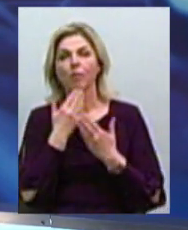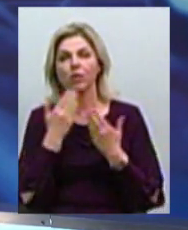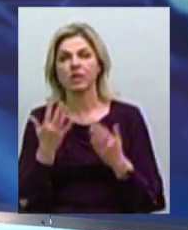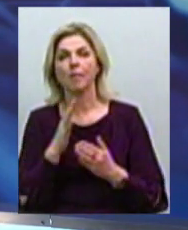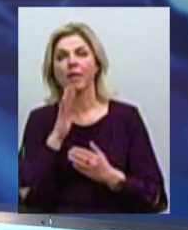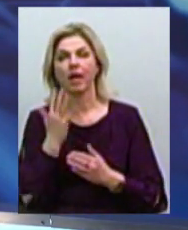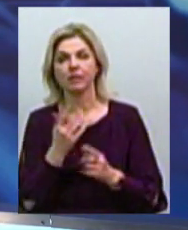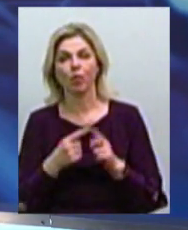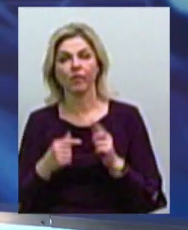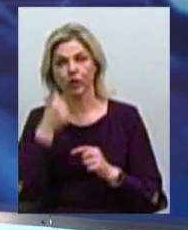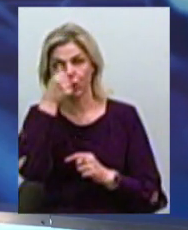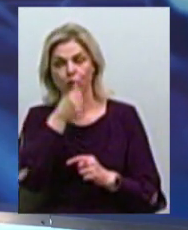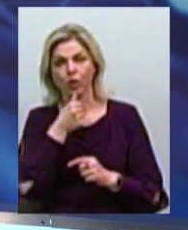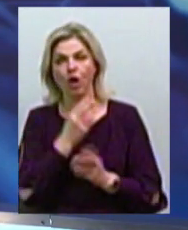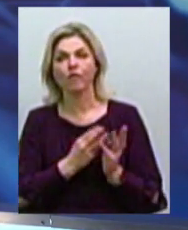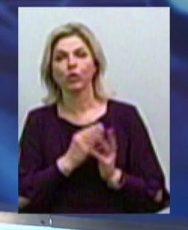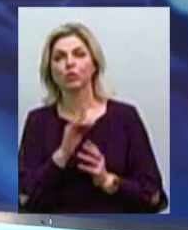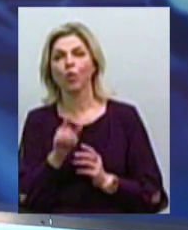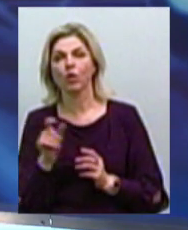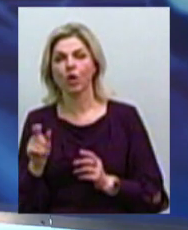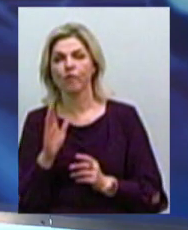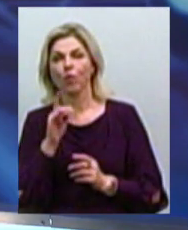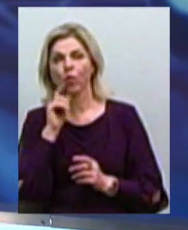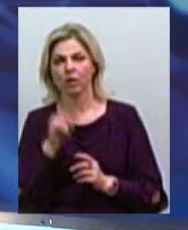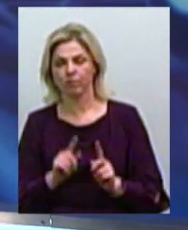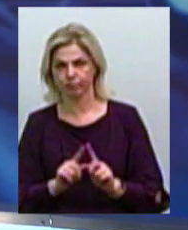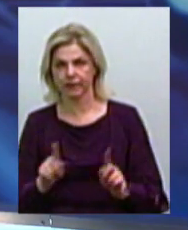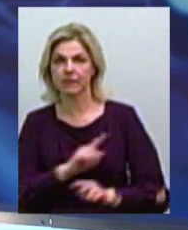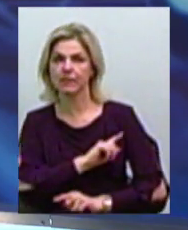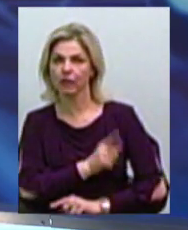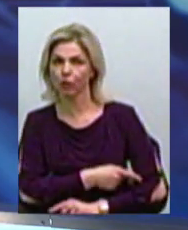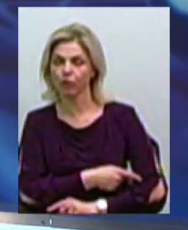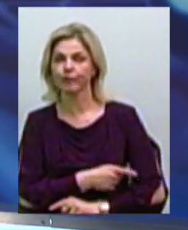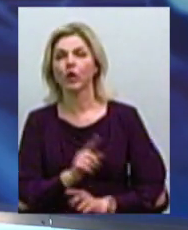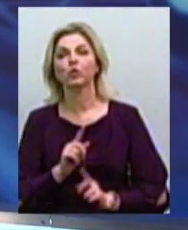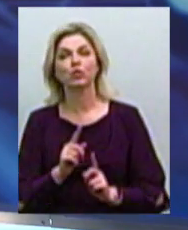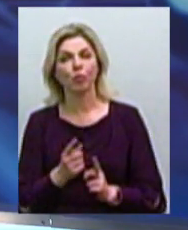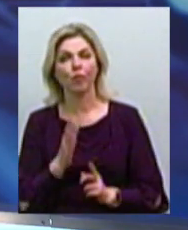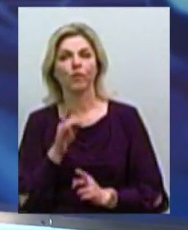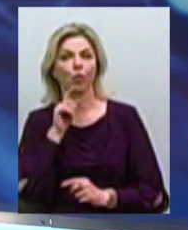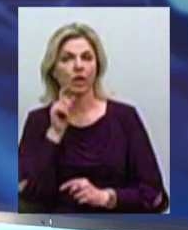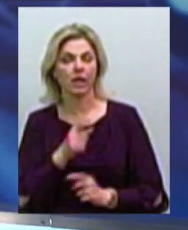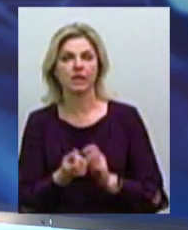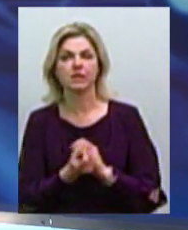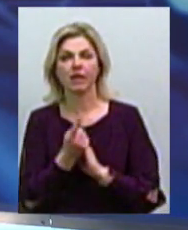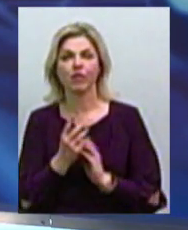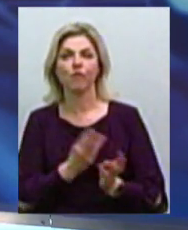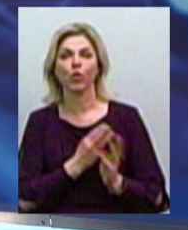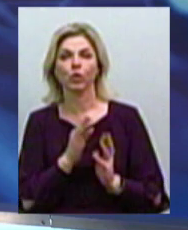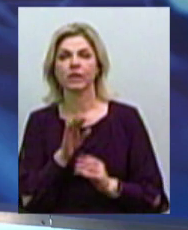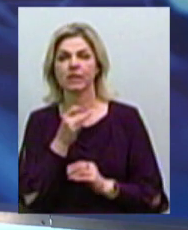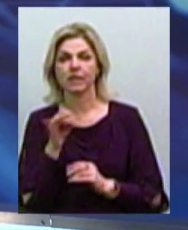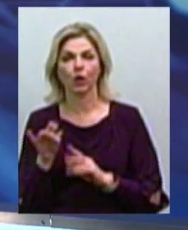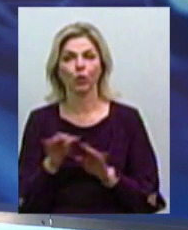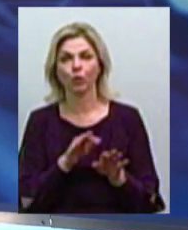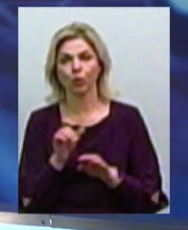5,5 років волонтери в Україні стали особливою силою. Про те, чому в Україні з'явився волонтерський